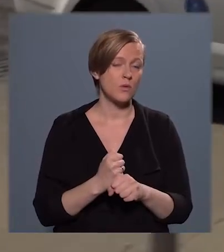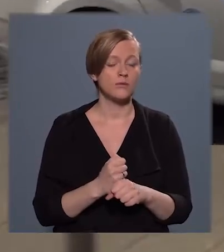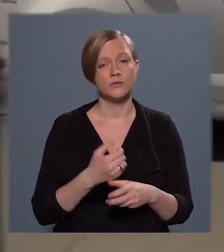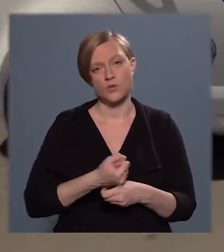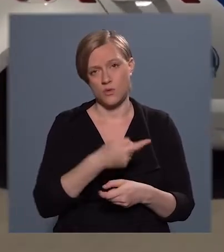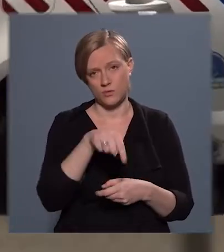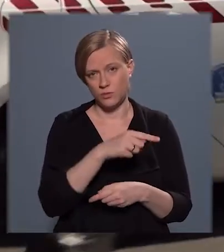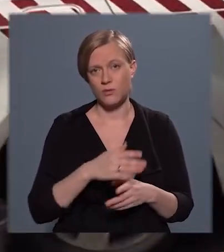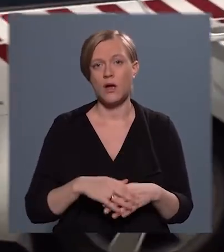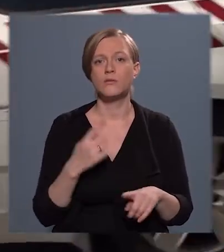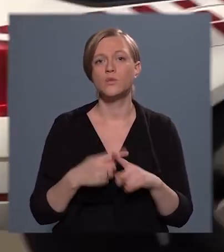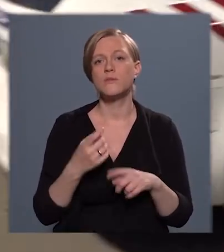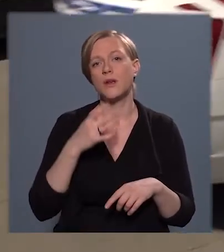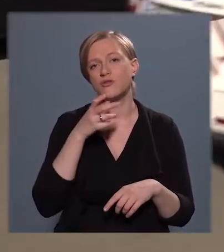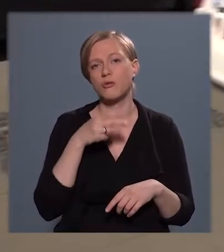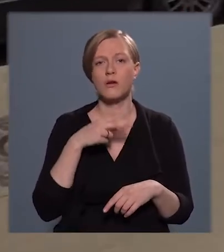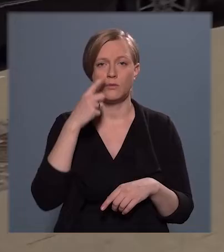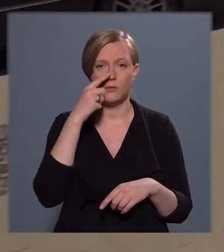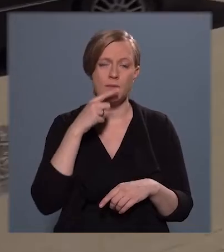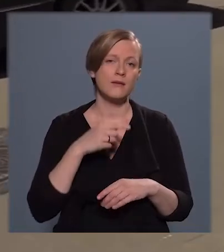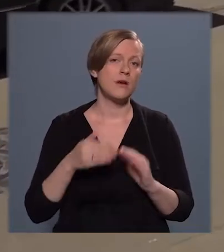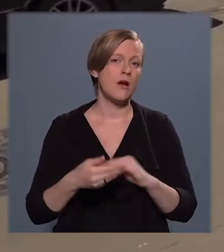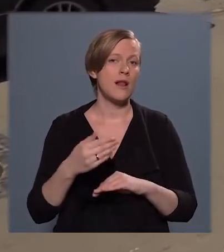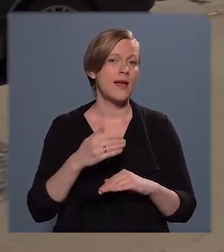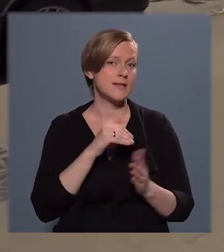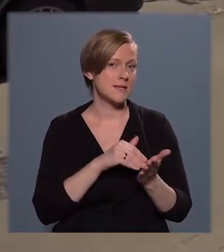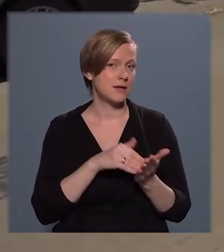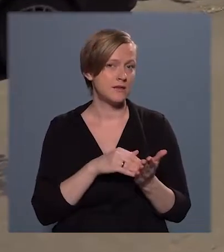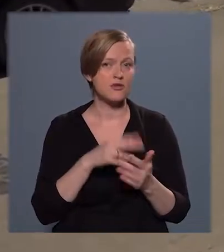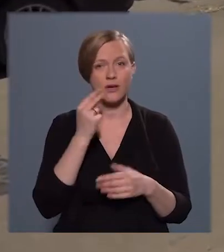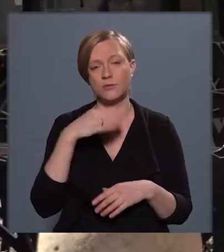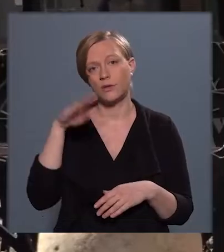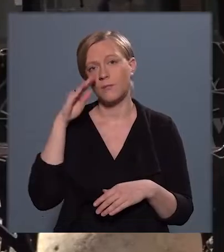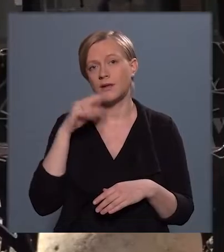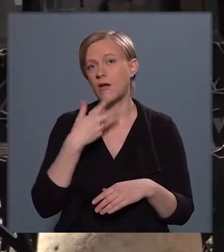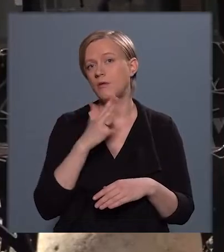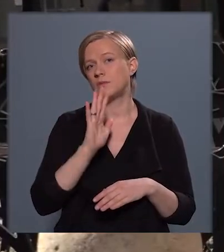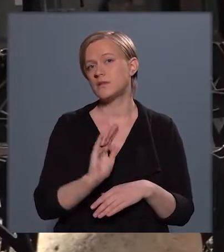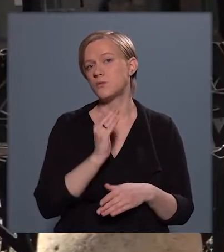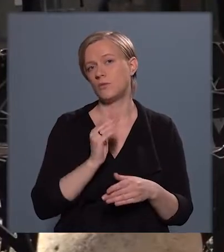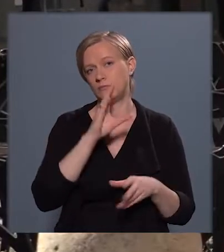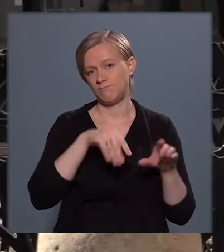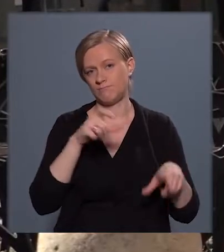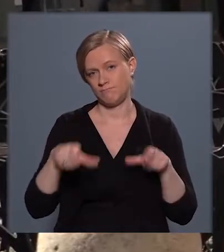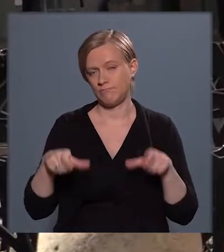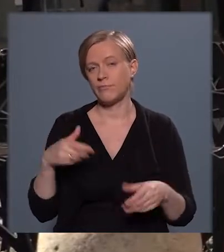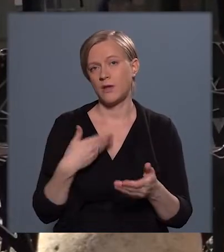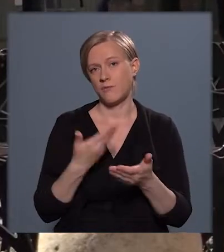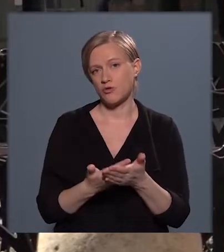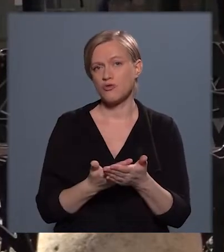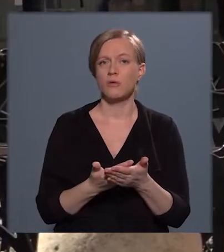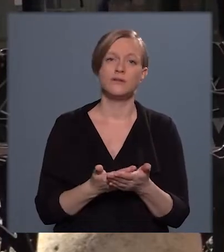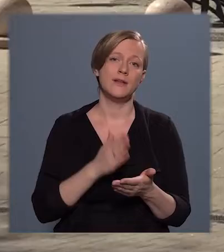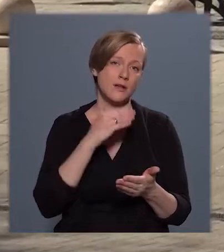illetőleg Baricska Norbert alezredes rendőrkapitány 35 embert javasolt elismerésre,